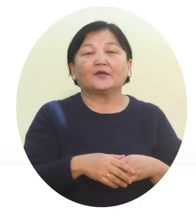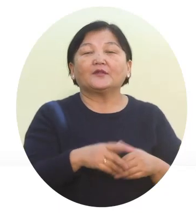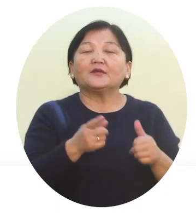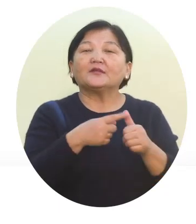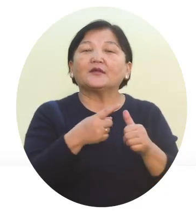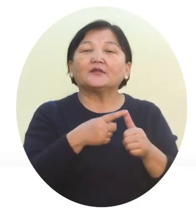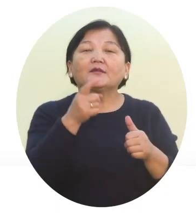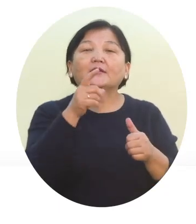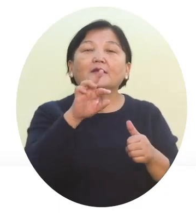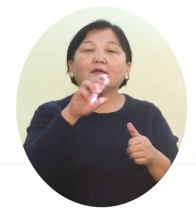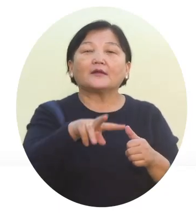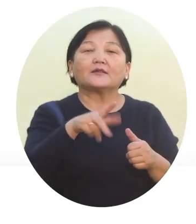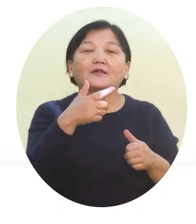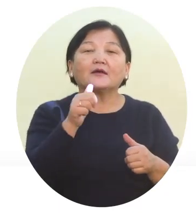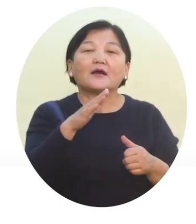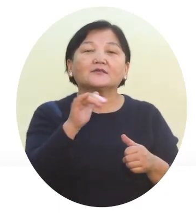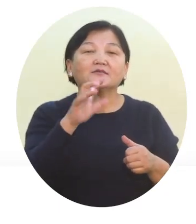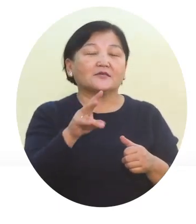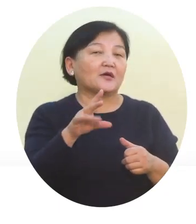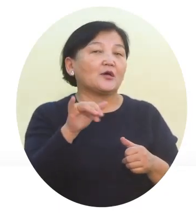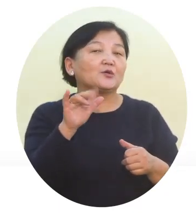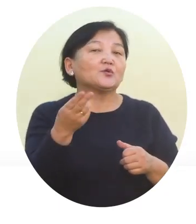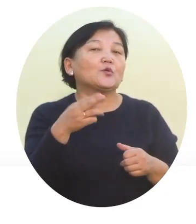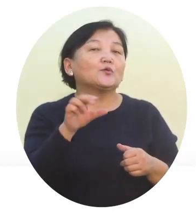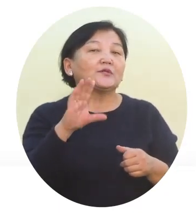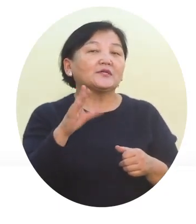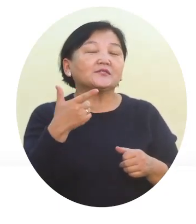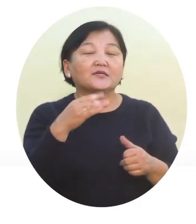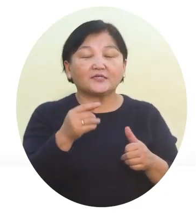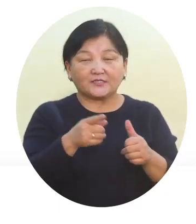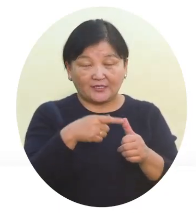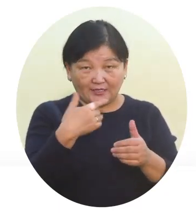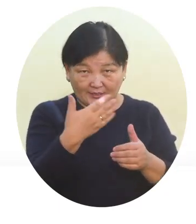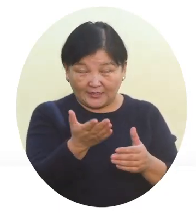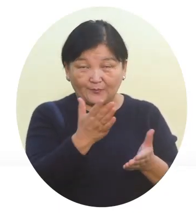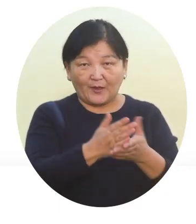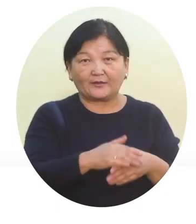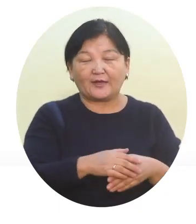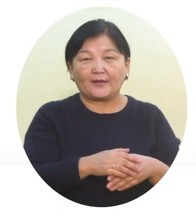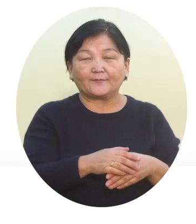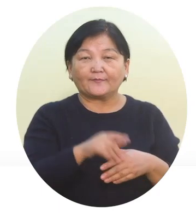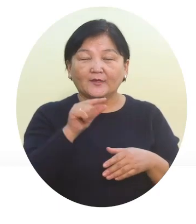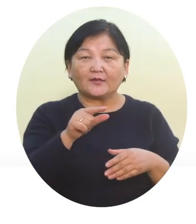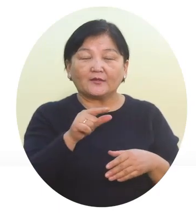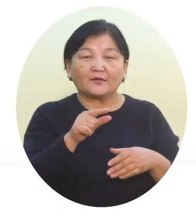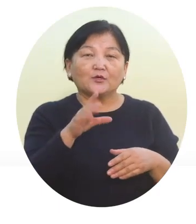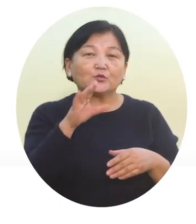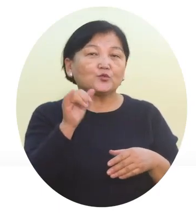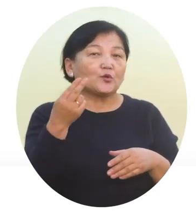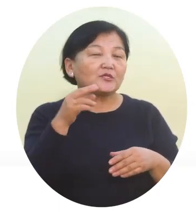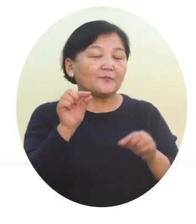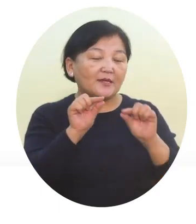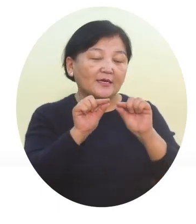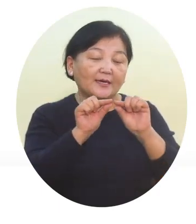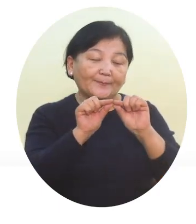нэрлэдэг. За хялгасан судас маань нэг дан нэмгэн эсүүд